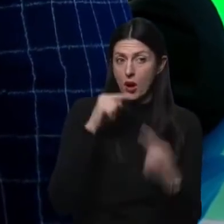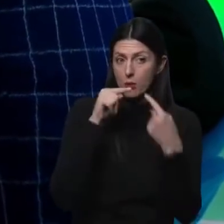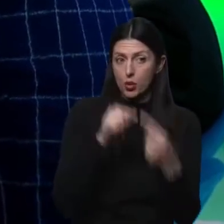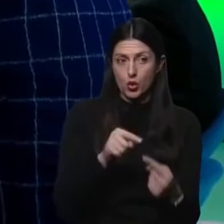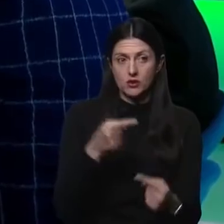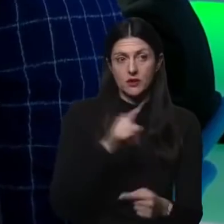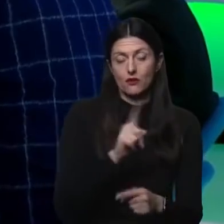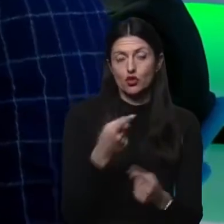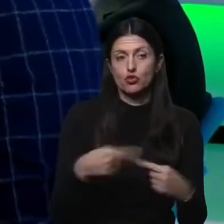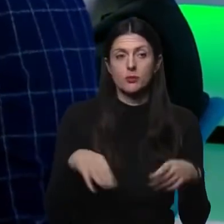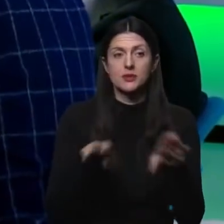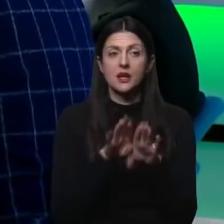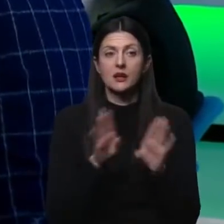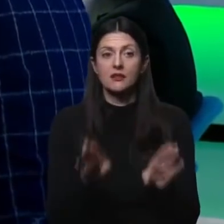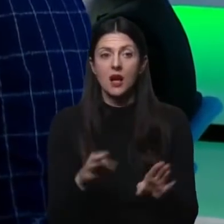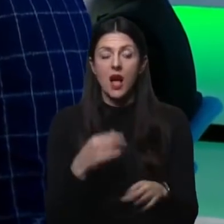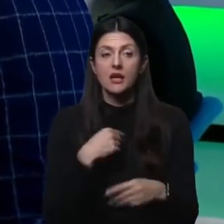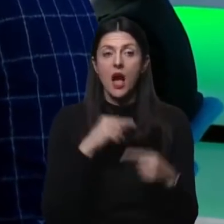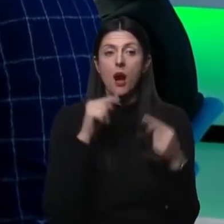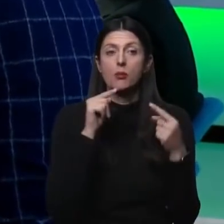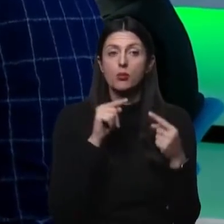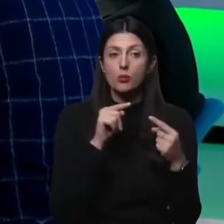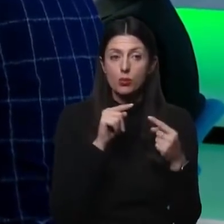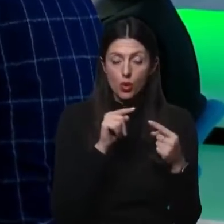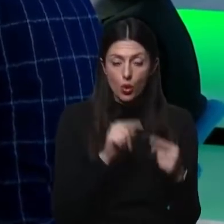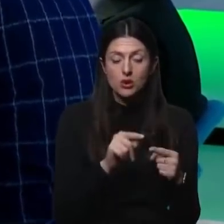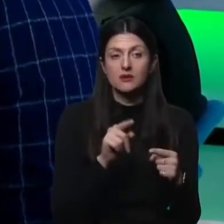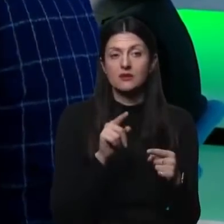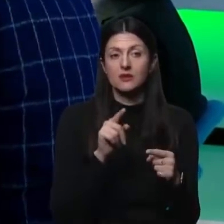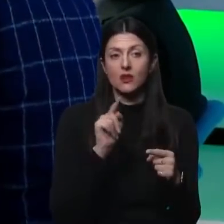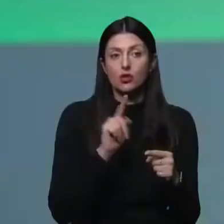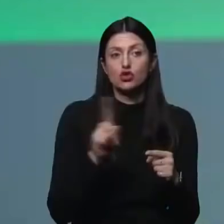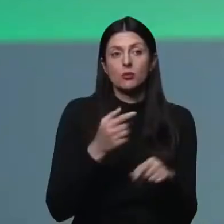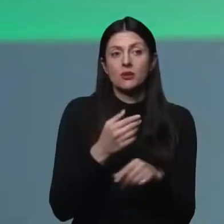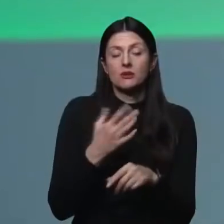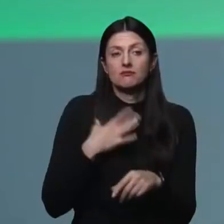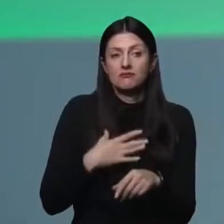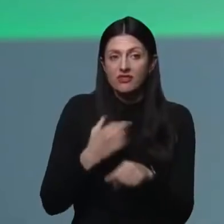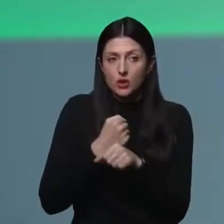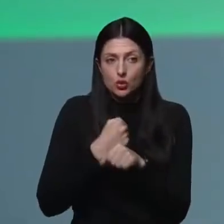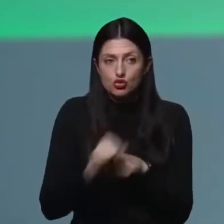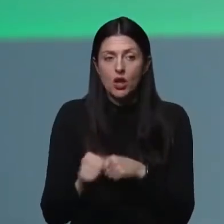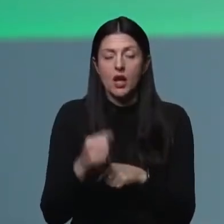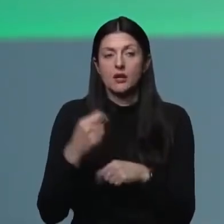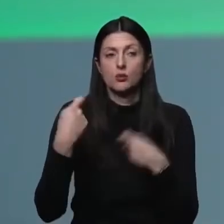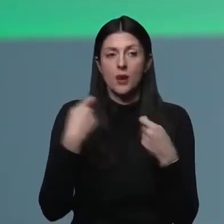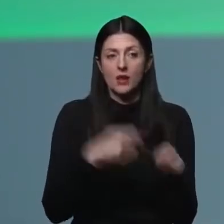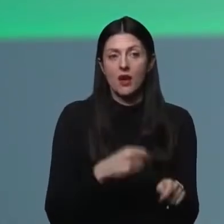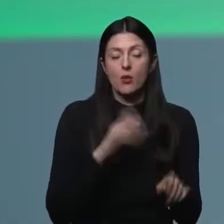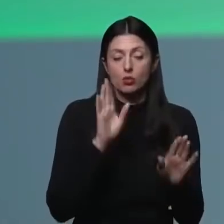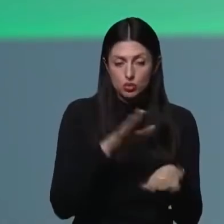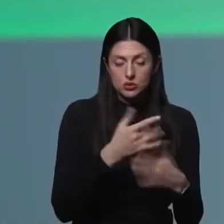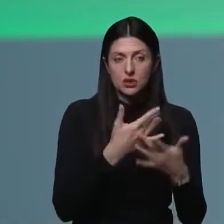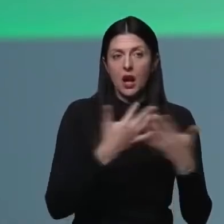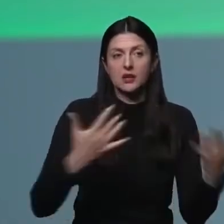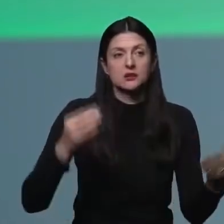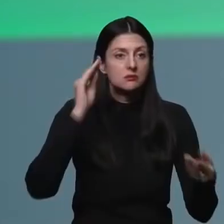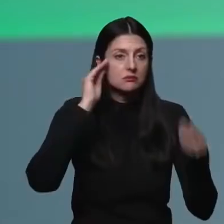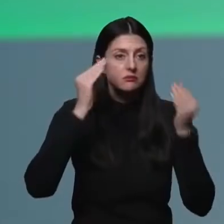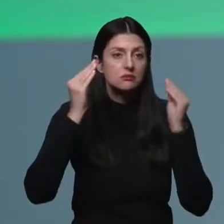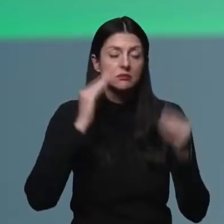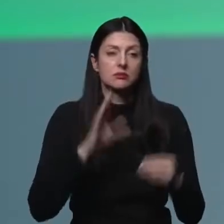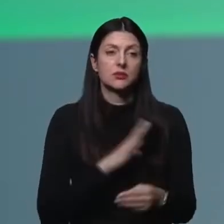закрывали. Я против того, чтобы его вынуждали их продавать. Пусть будут разные точки зрения. Если эти каналы